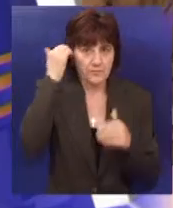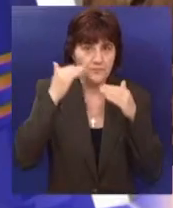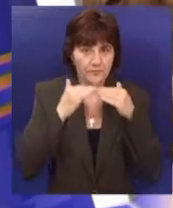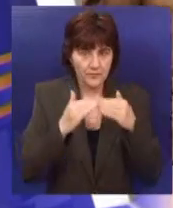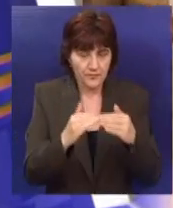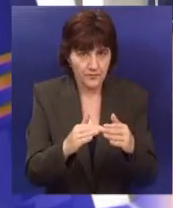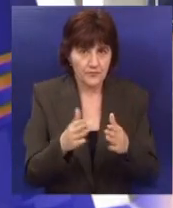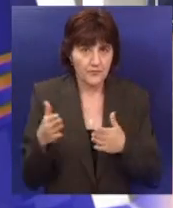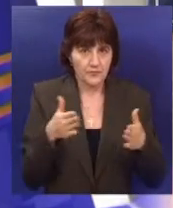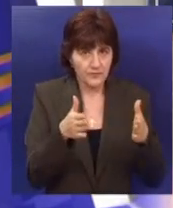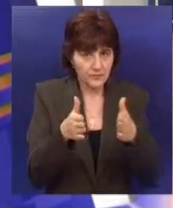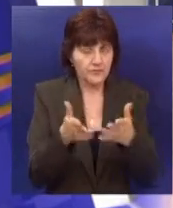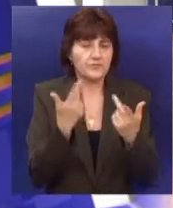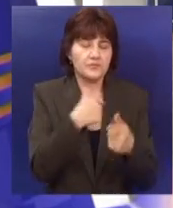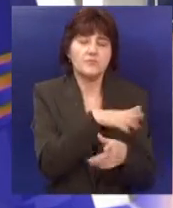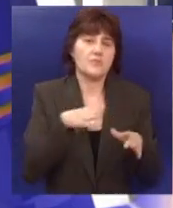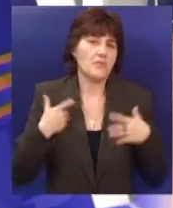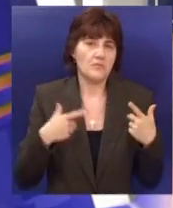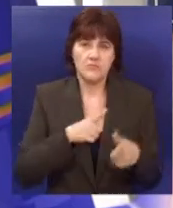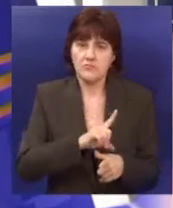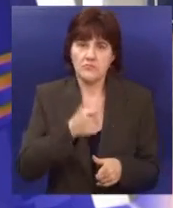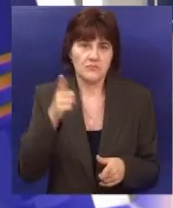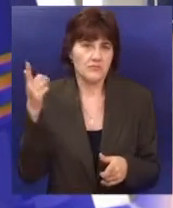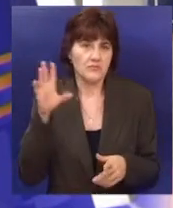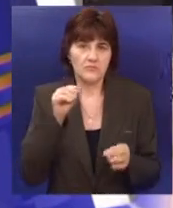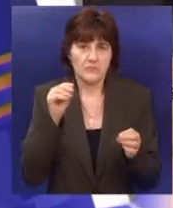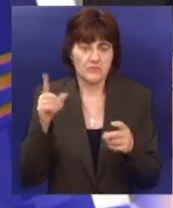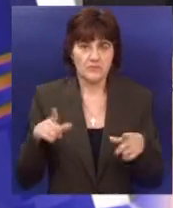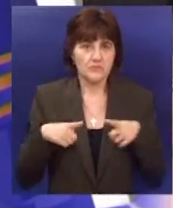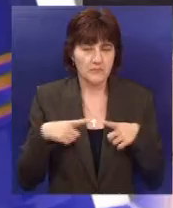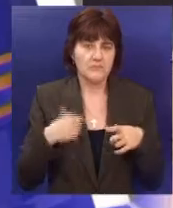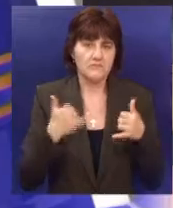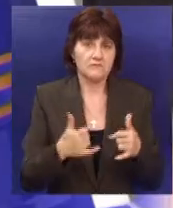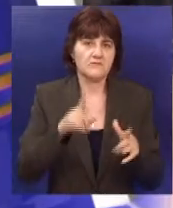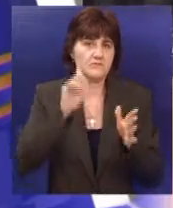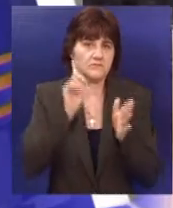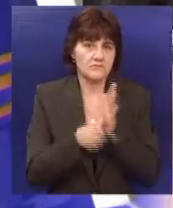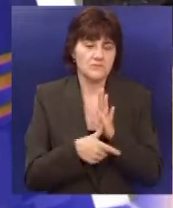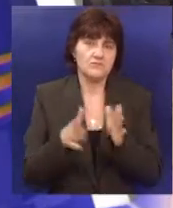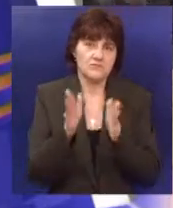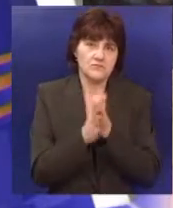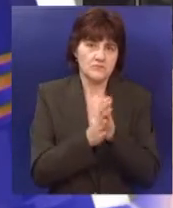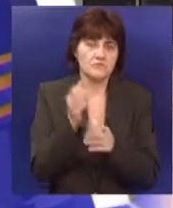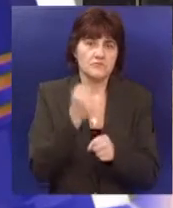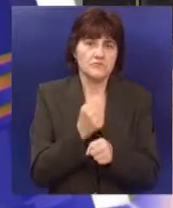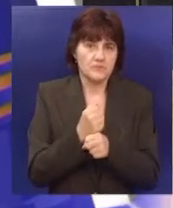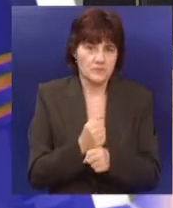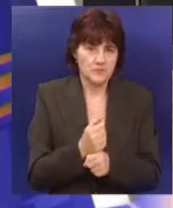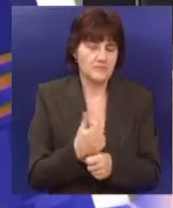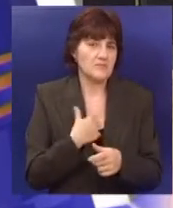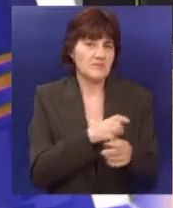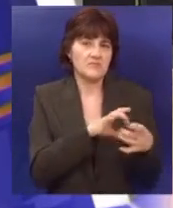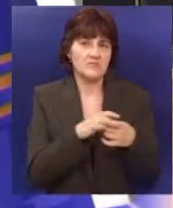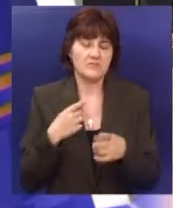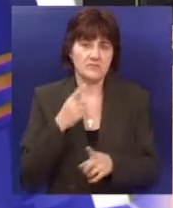na obećanjima. Oni kažu da ne žele više da čekaju i da slušaju prazne obećanja, nego su odlučili da stvar uzmu u svoje ruke.